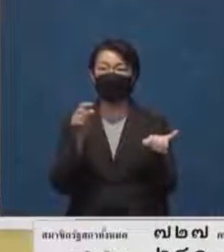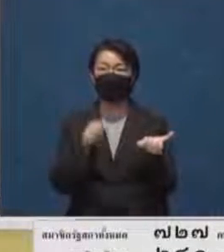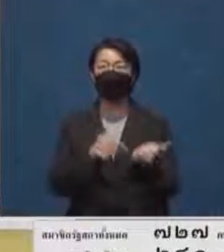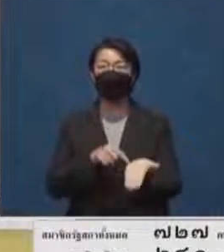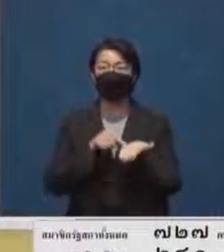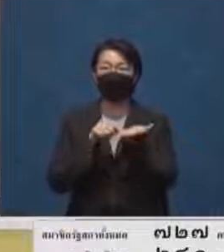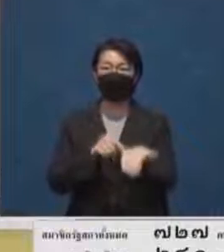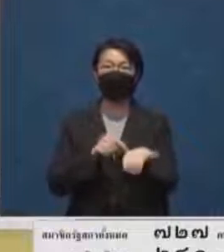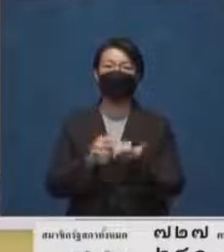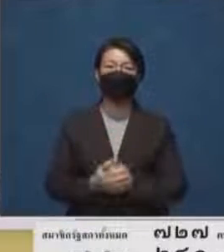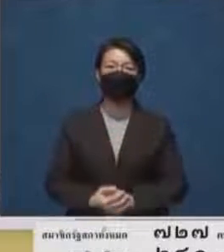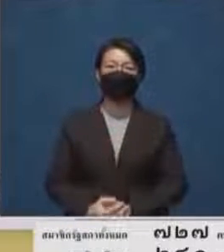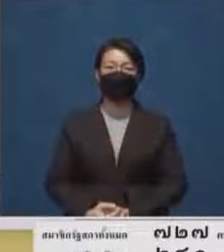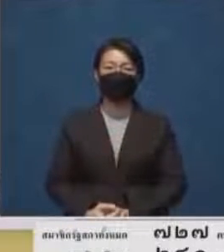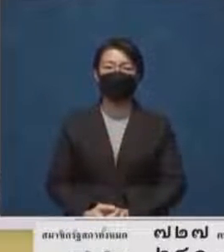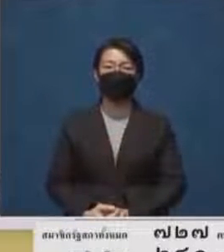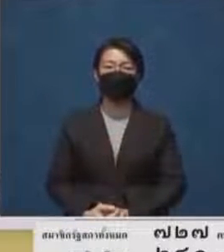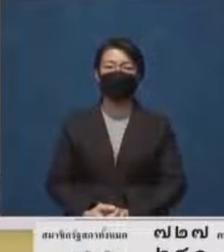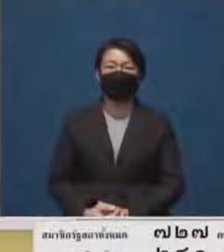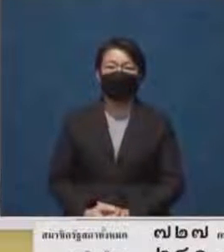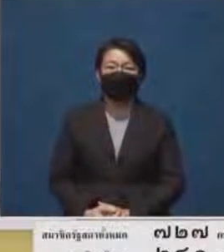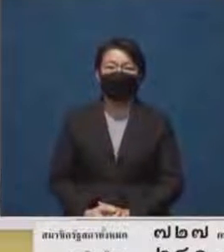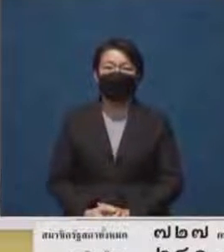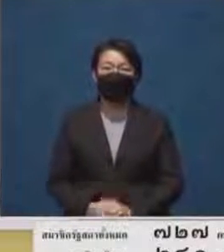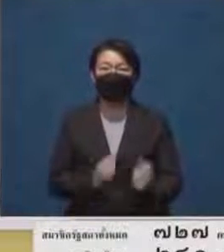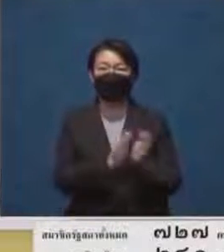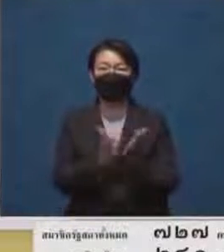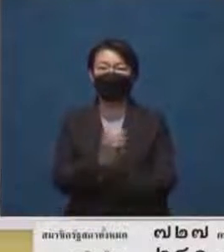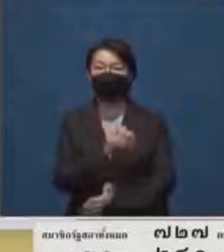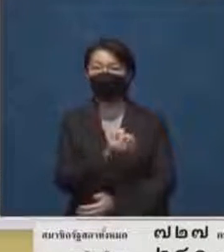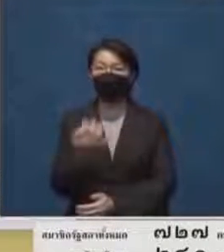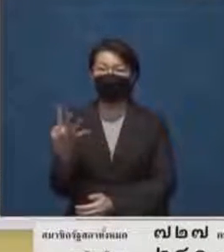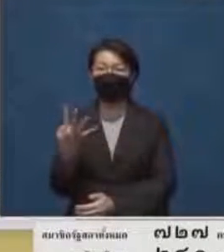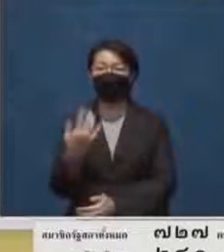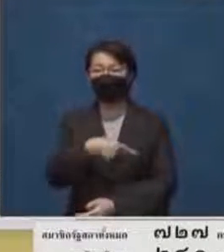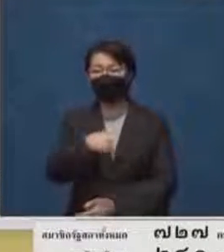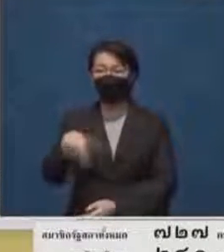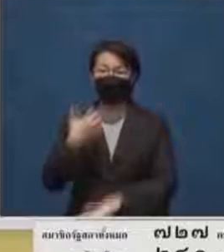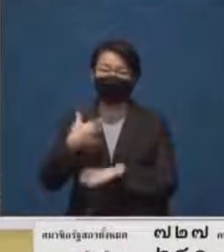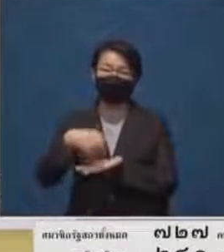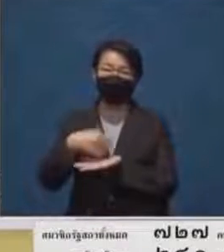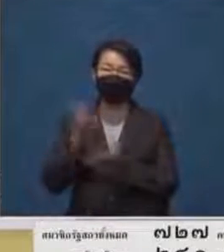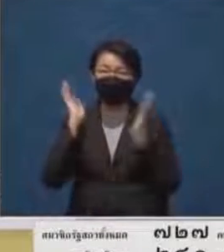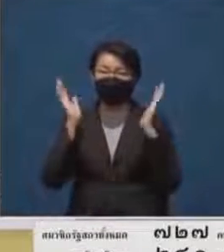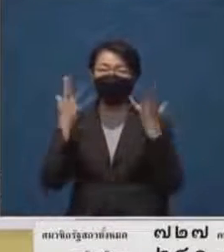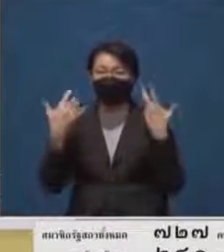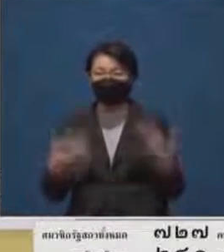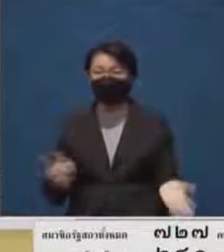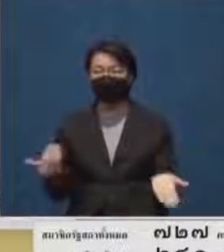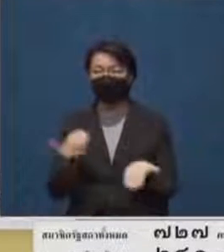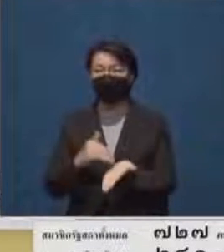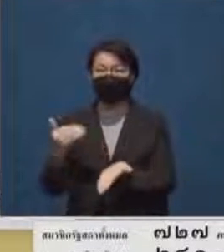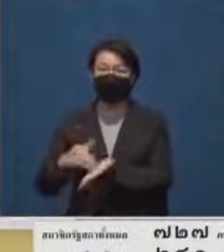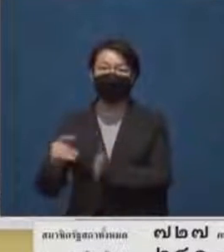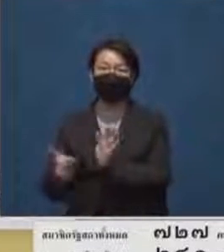รัฐธรรมนูญประเด็นอำนาจของวุฒิสภาว่าจะให้ยังคงมีอยู่เพื่อที่จะร่วม